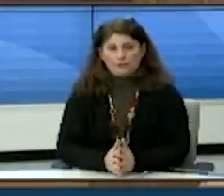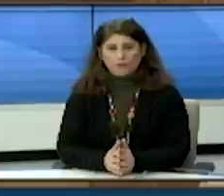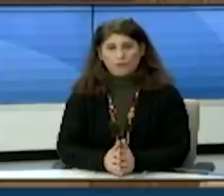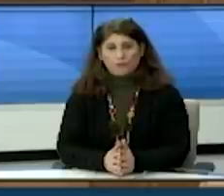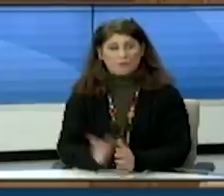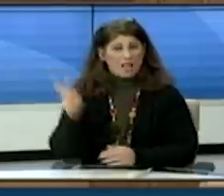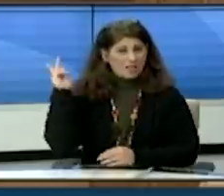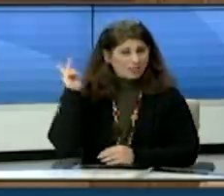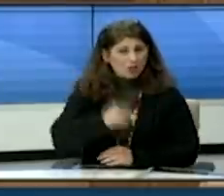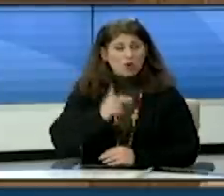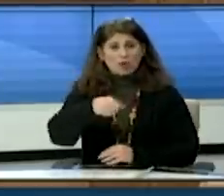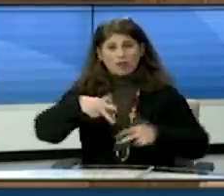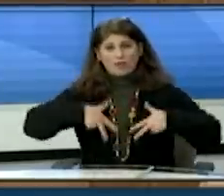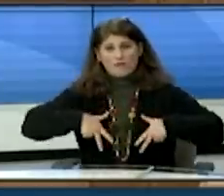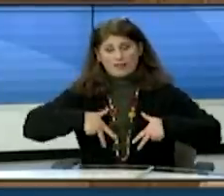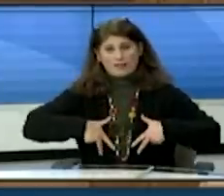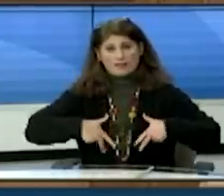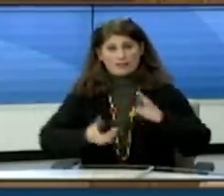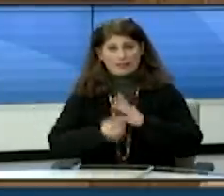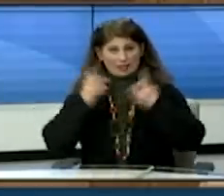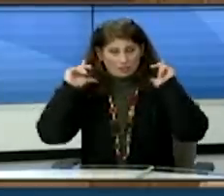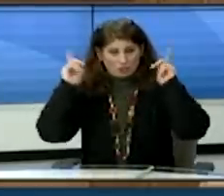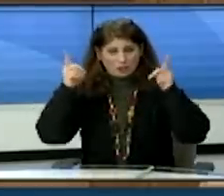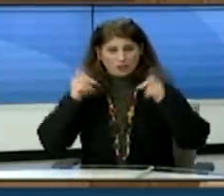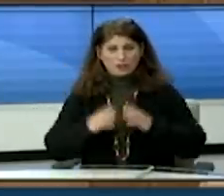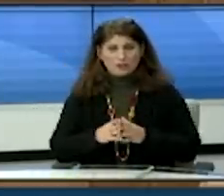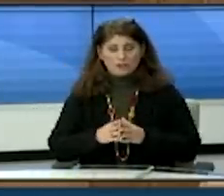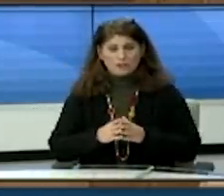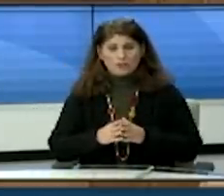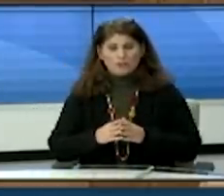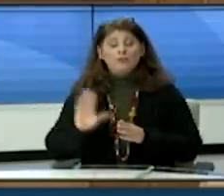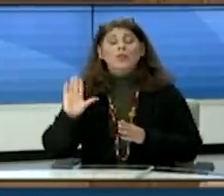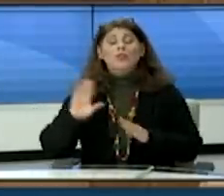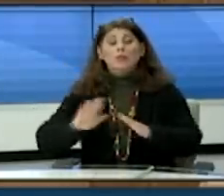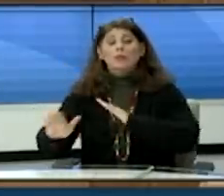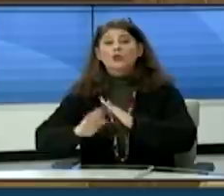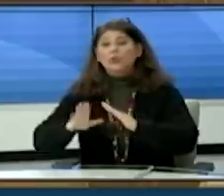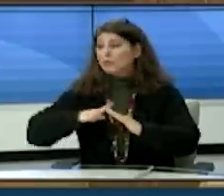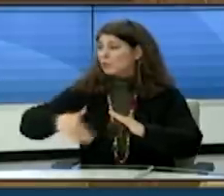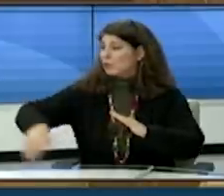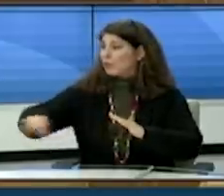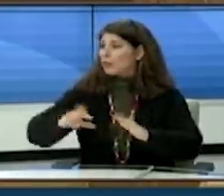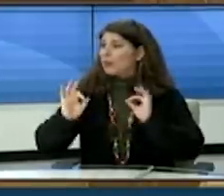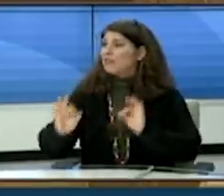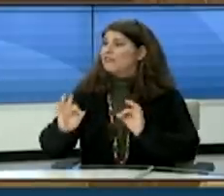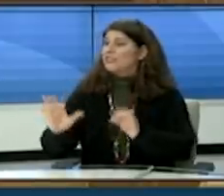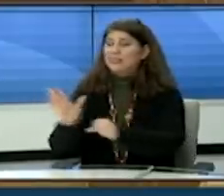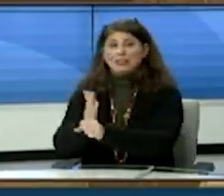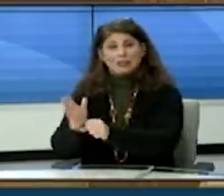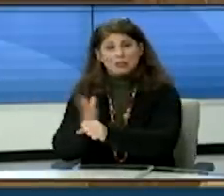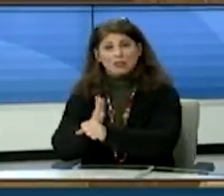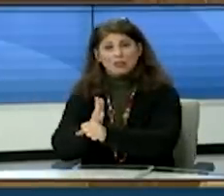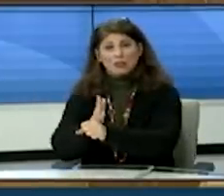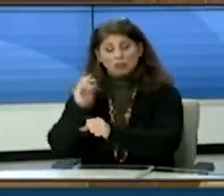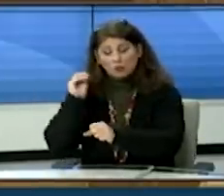Μομφή λοιπόν στην κυβέρνηση της Νέας Δημοκρατίας, γιατί άφησε απροστάτευτο το λαό από τις φυσικές καταστροφές, από